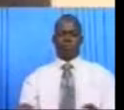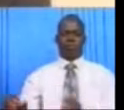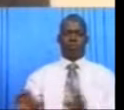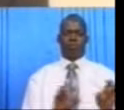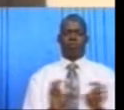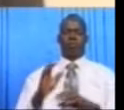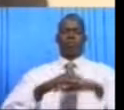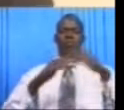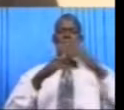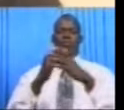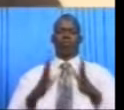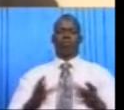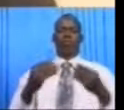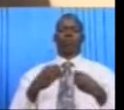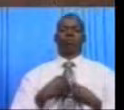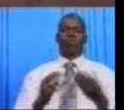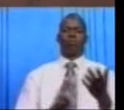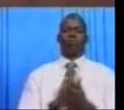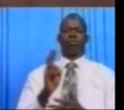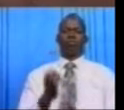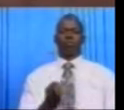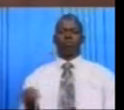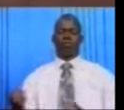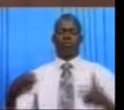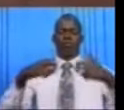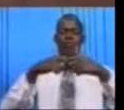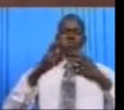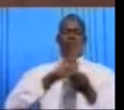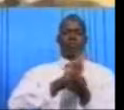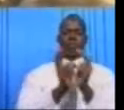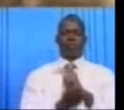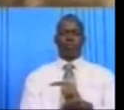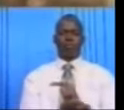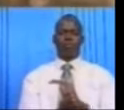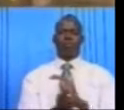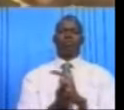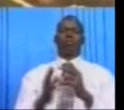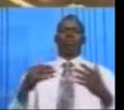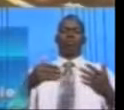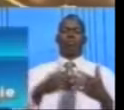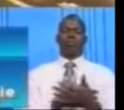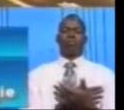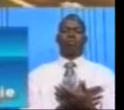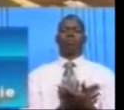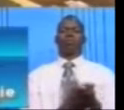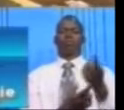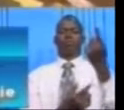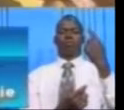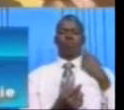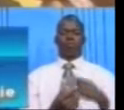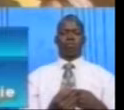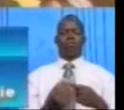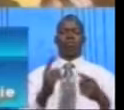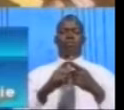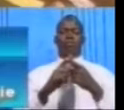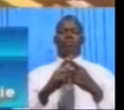réalisation des infrastructures adaptées et l'utilisation des équipements à l'énergie renouvelable. Ce séminaire vraiment vient à